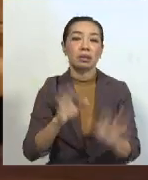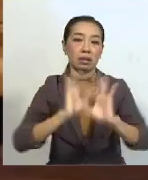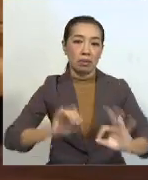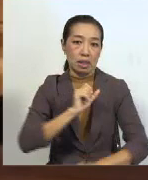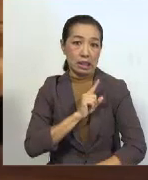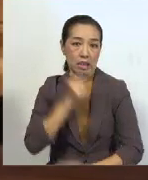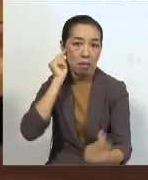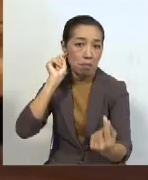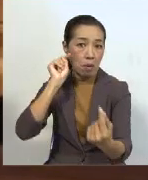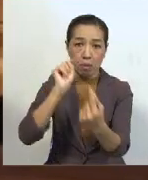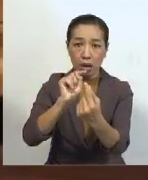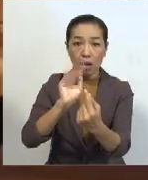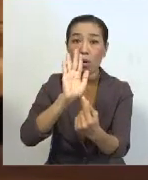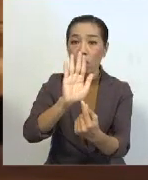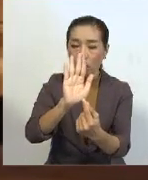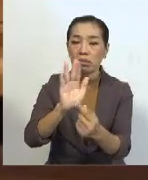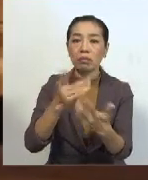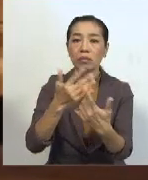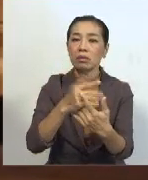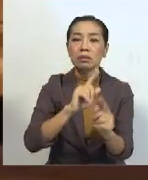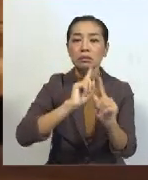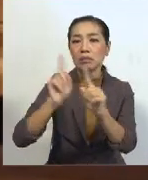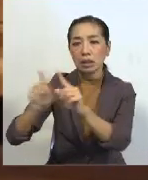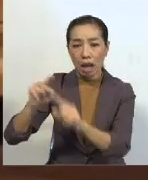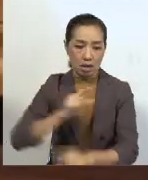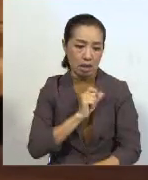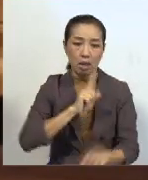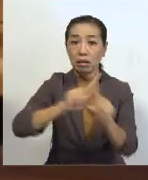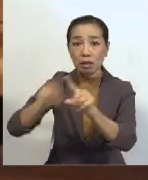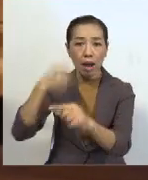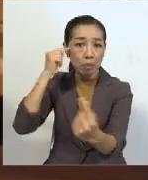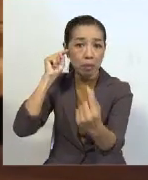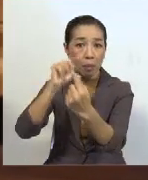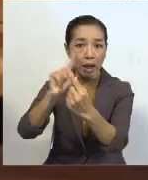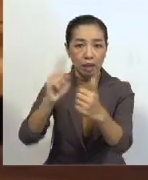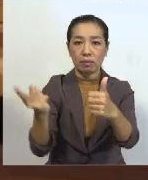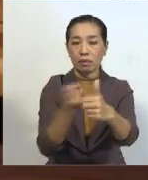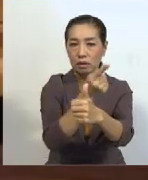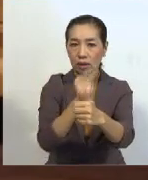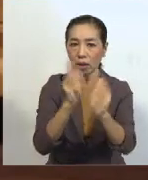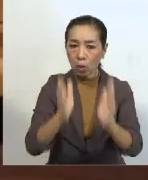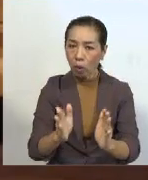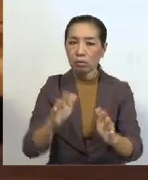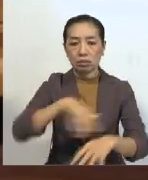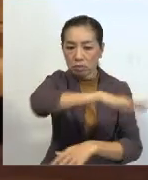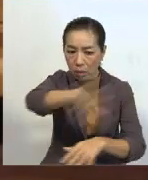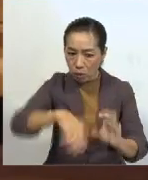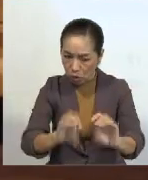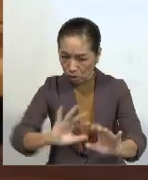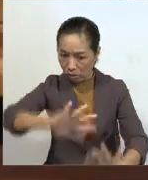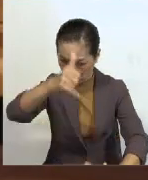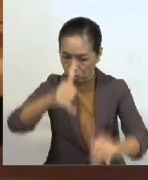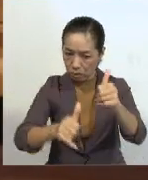ป้าหมายหลักของศาสนาทุกศาสนาก็คือว่า 1. อยากให้ทุกคนเป็นคนดีอย่าทำความ